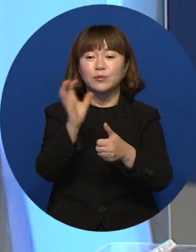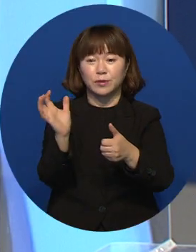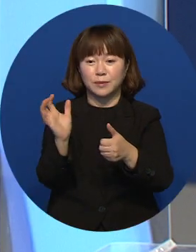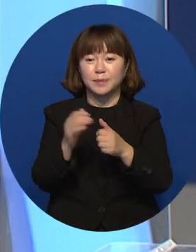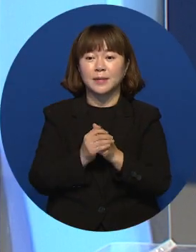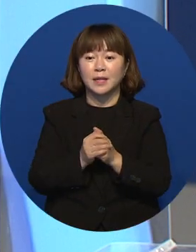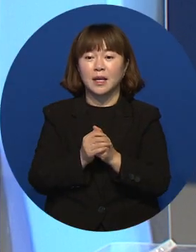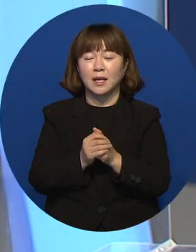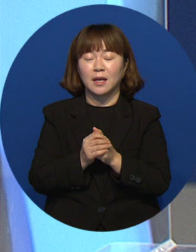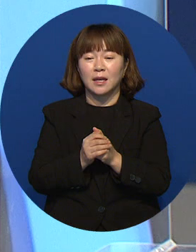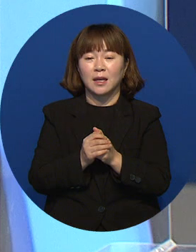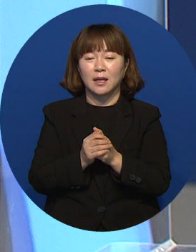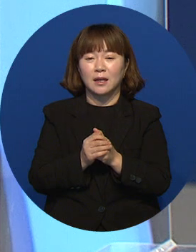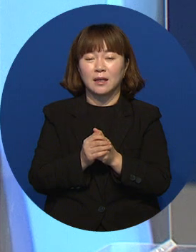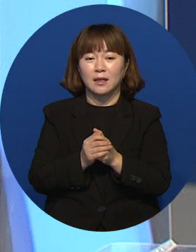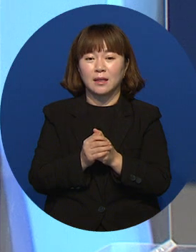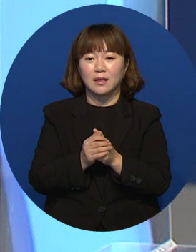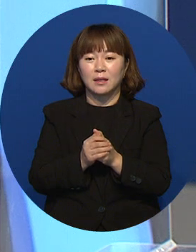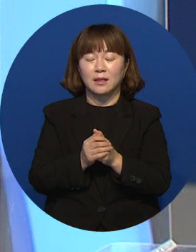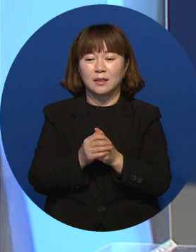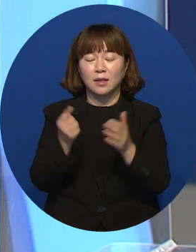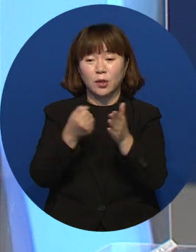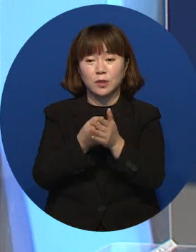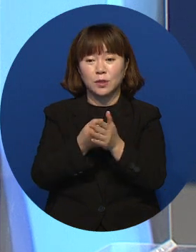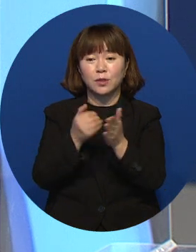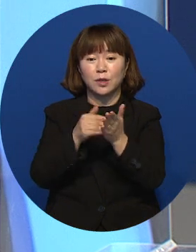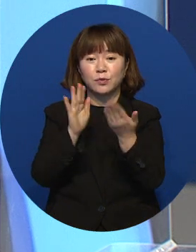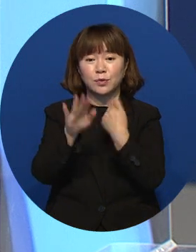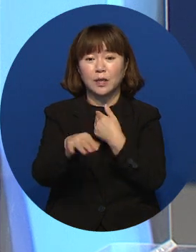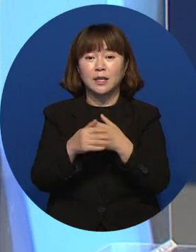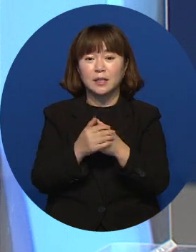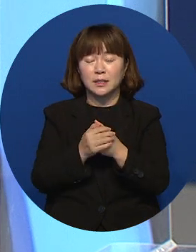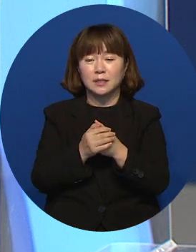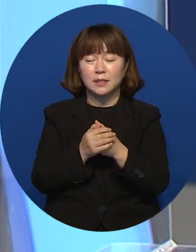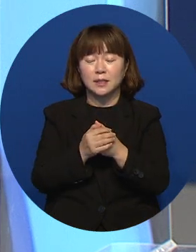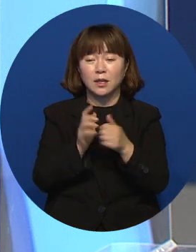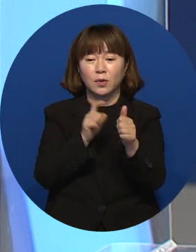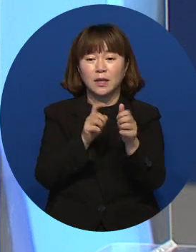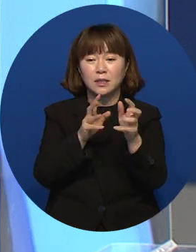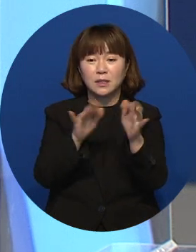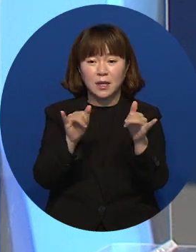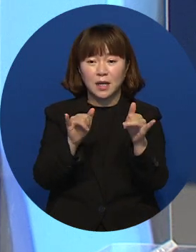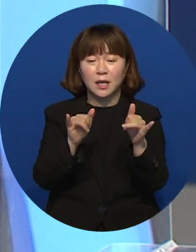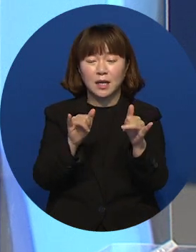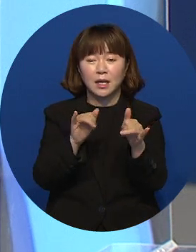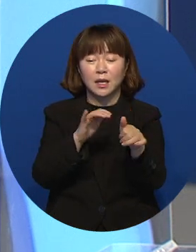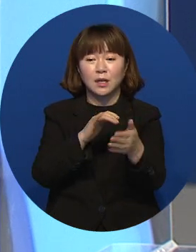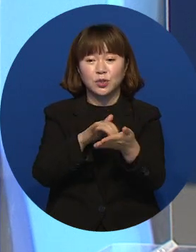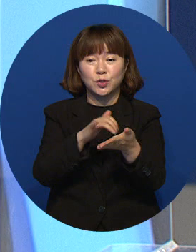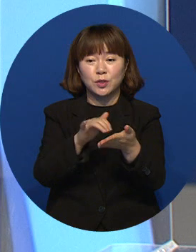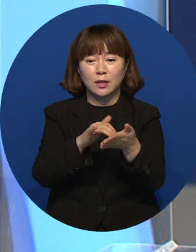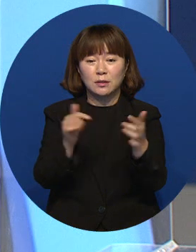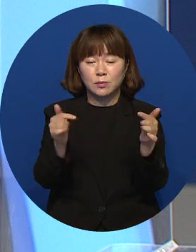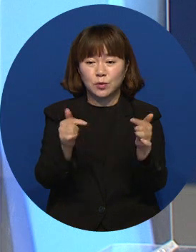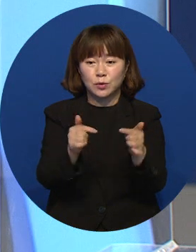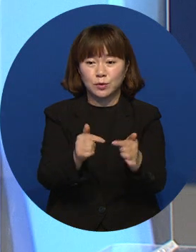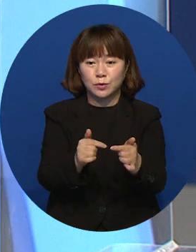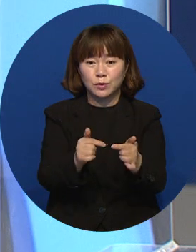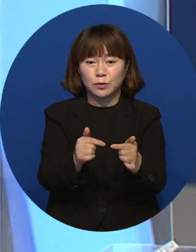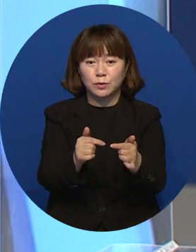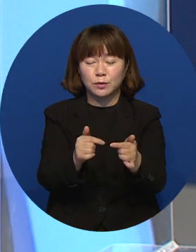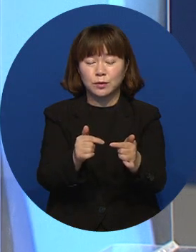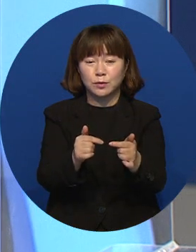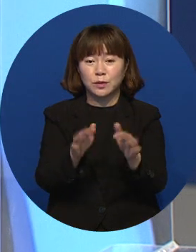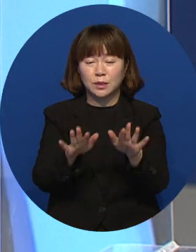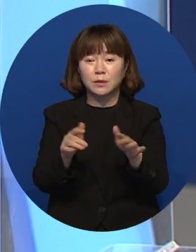안됐지만 은 그것이 이제 결정되면 고개에 돼서 확진 자수가 줄어든다고 또는 지금 정체 상태를 유지하고 아니